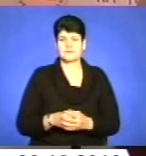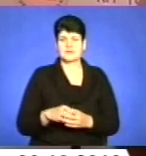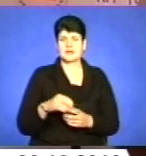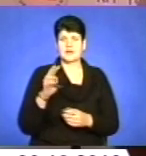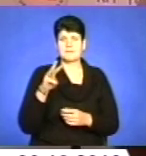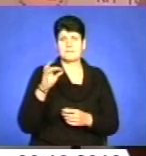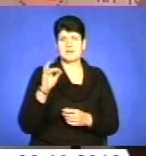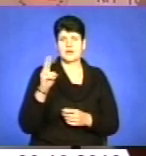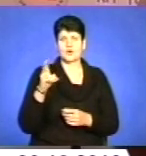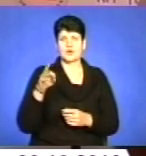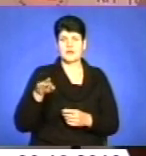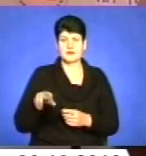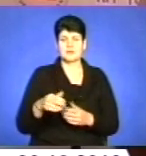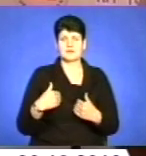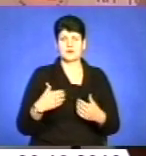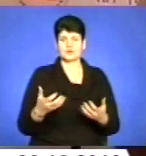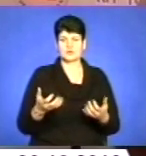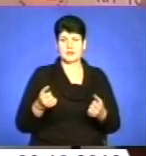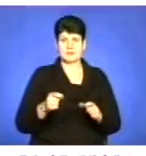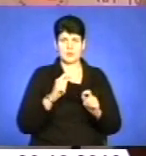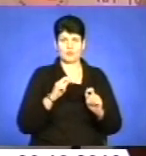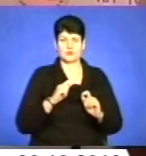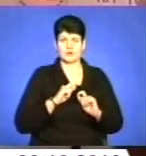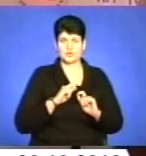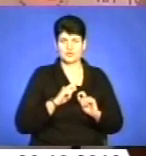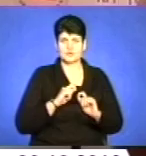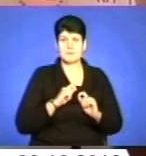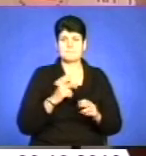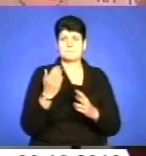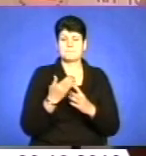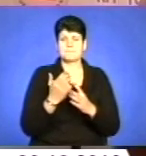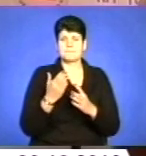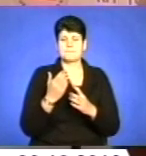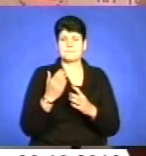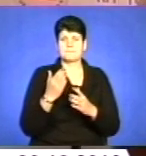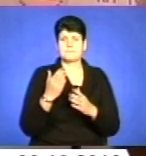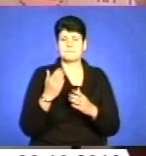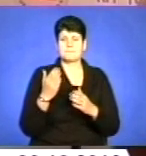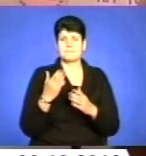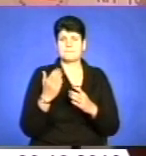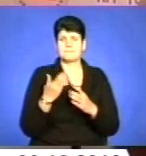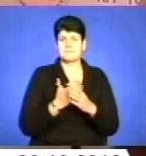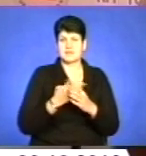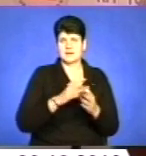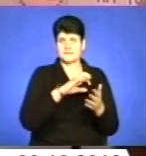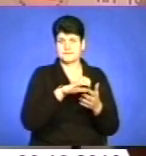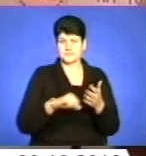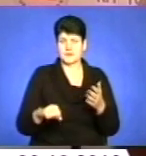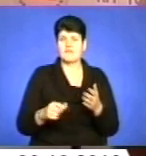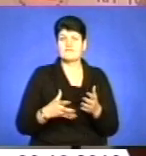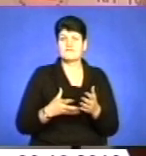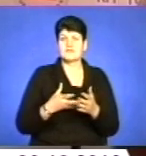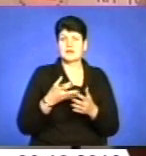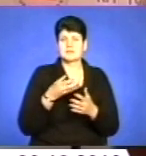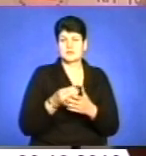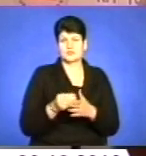Миколая отримали ми подарунок зняття пільги з всього міського електричного транспорту по оплаті